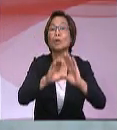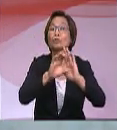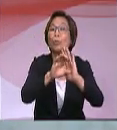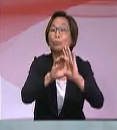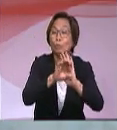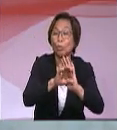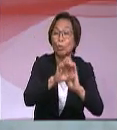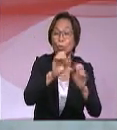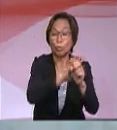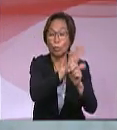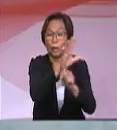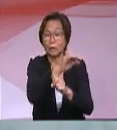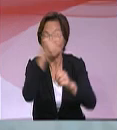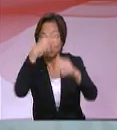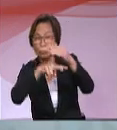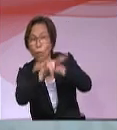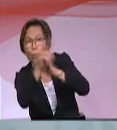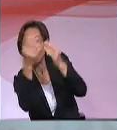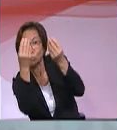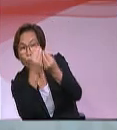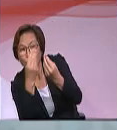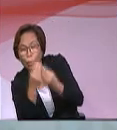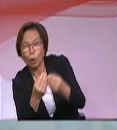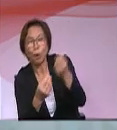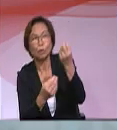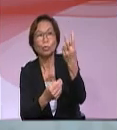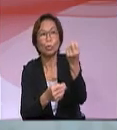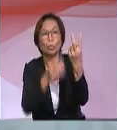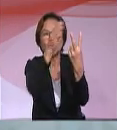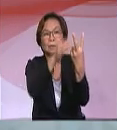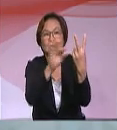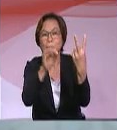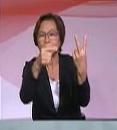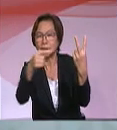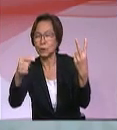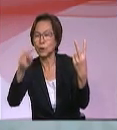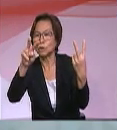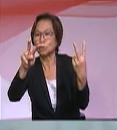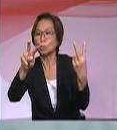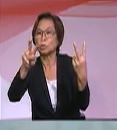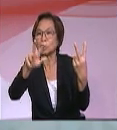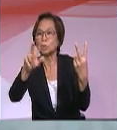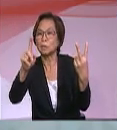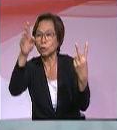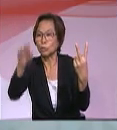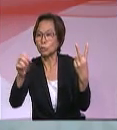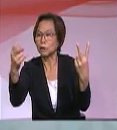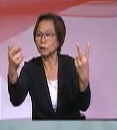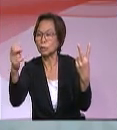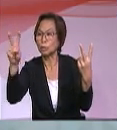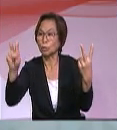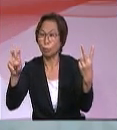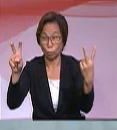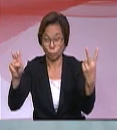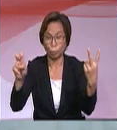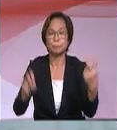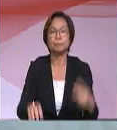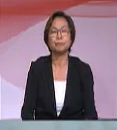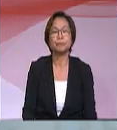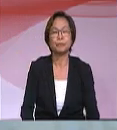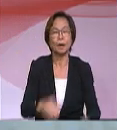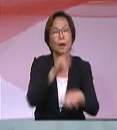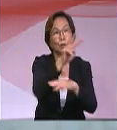COVID-19 dan ramalan kes daripada 12 September hingga 31 Disember 2020. Jadi